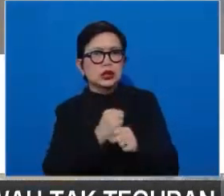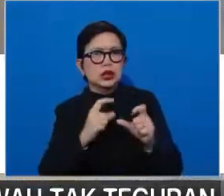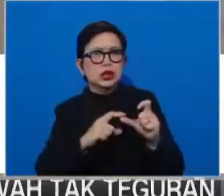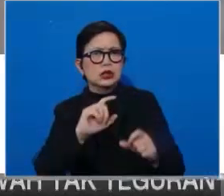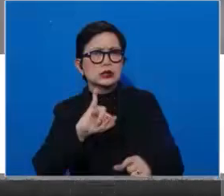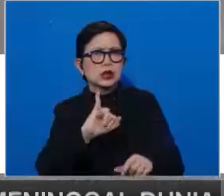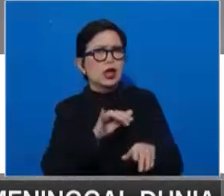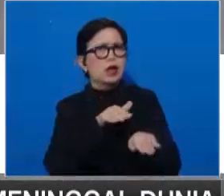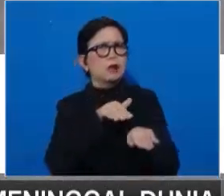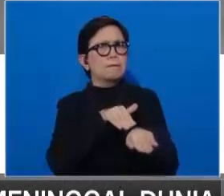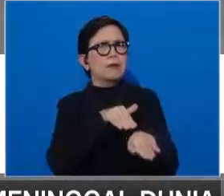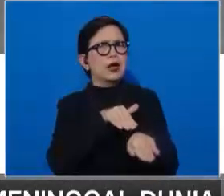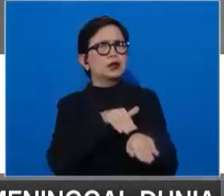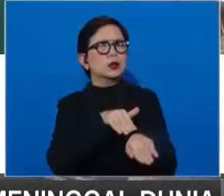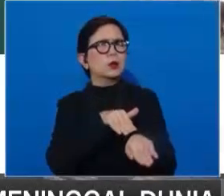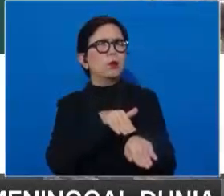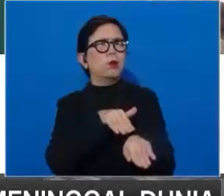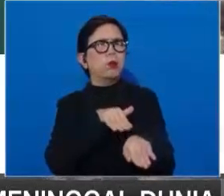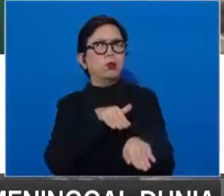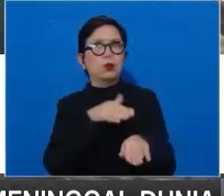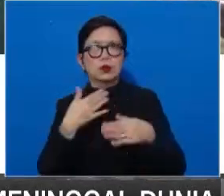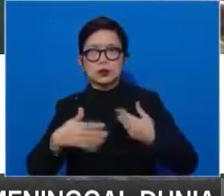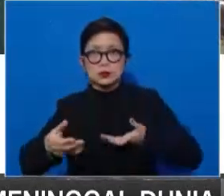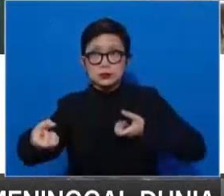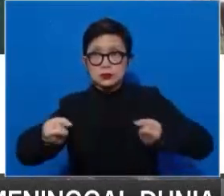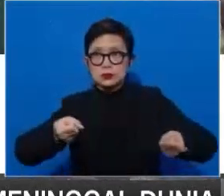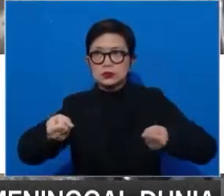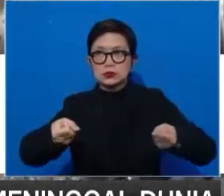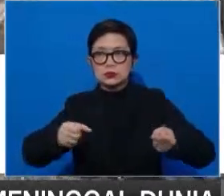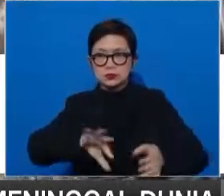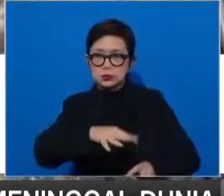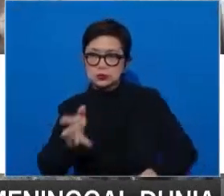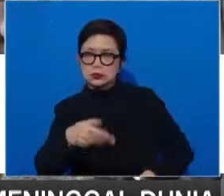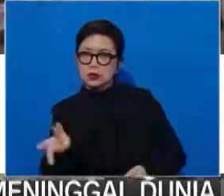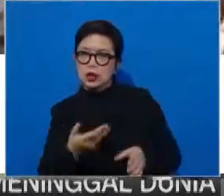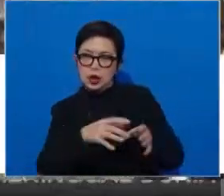kemacetan panjang. Badan truk yang terguling kini telah dievakuasi.